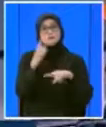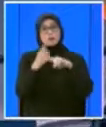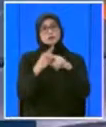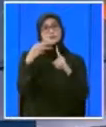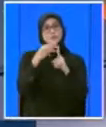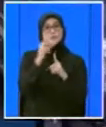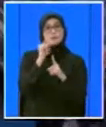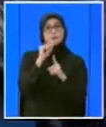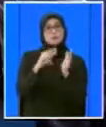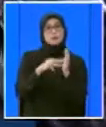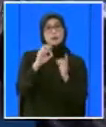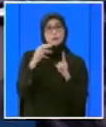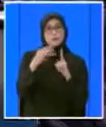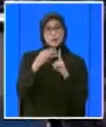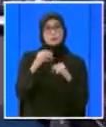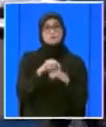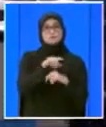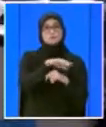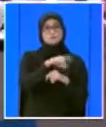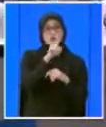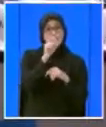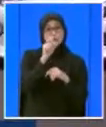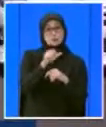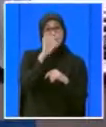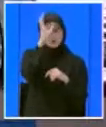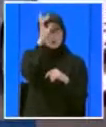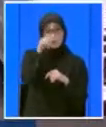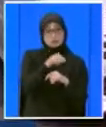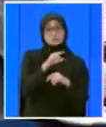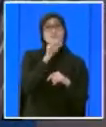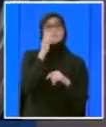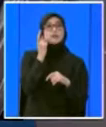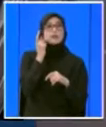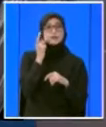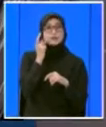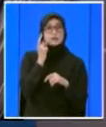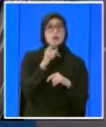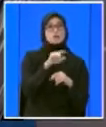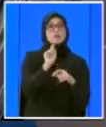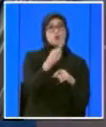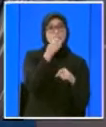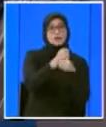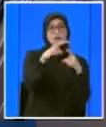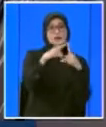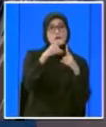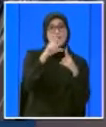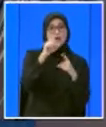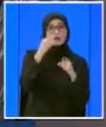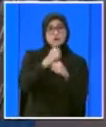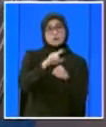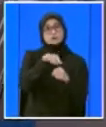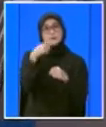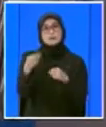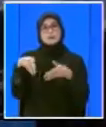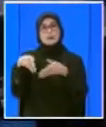Brimob yang akan terus berjaga-jaga dari kawasan Gadok hingga ke kawasan Jalan Raya Puncak Bogor.